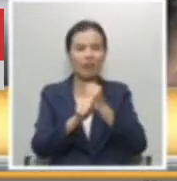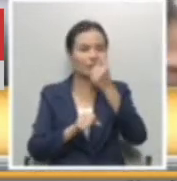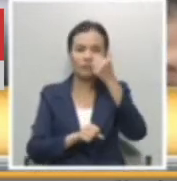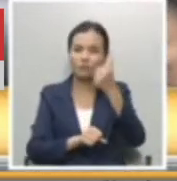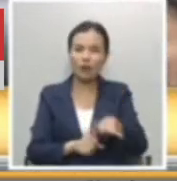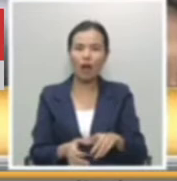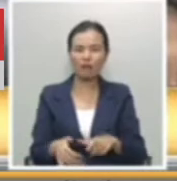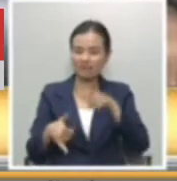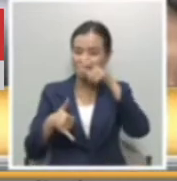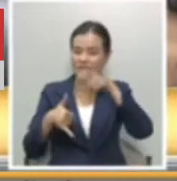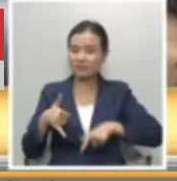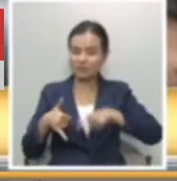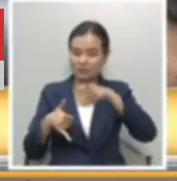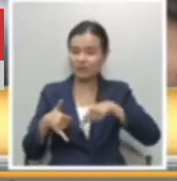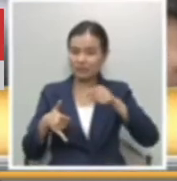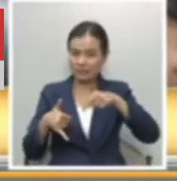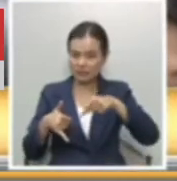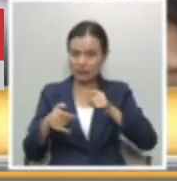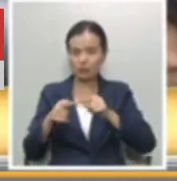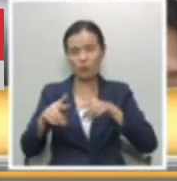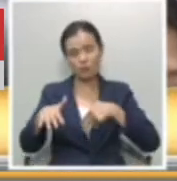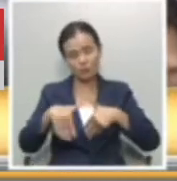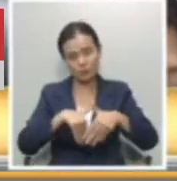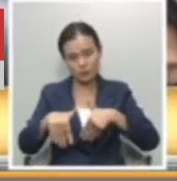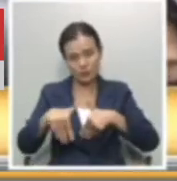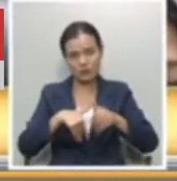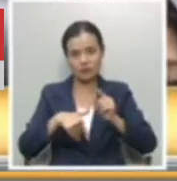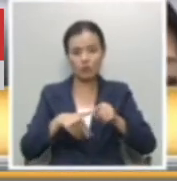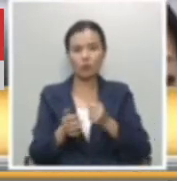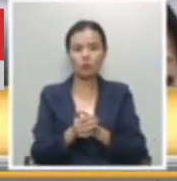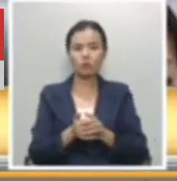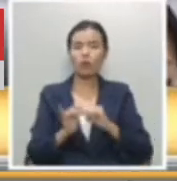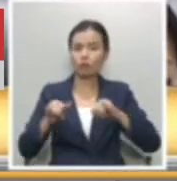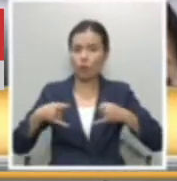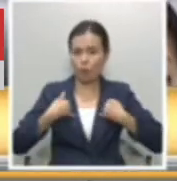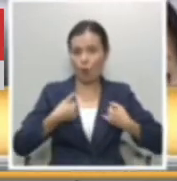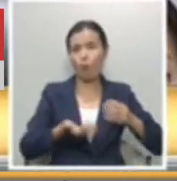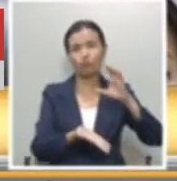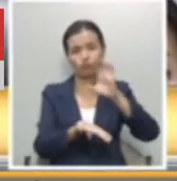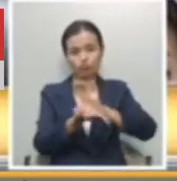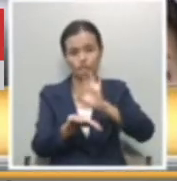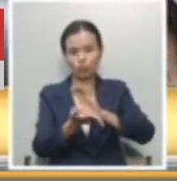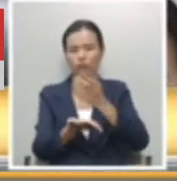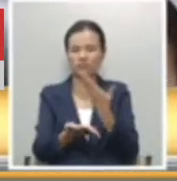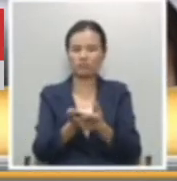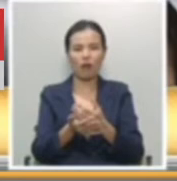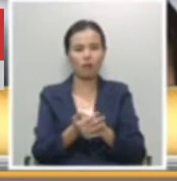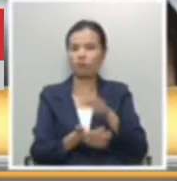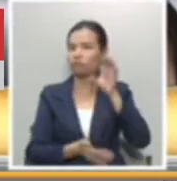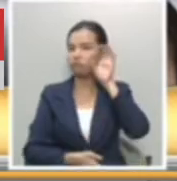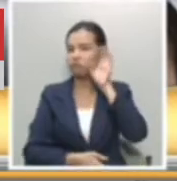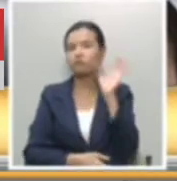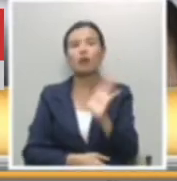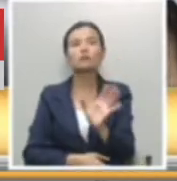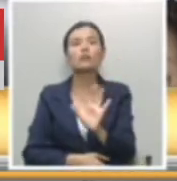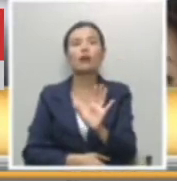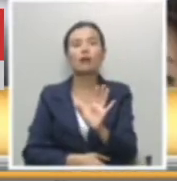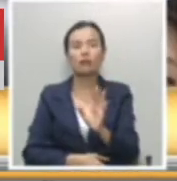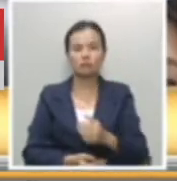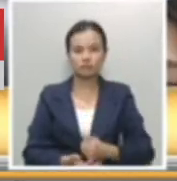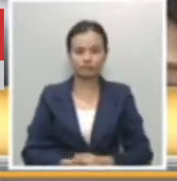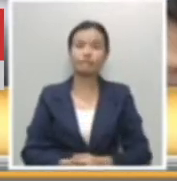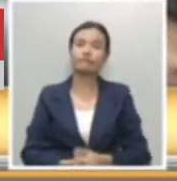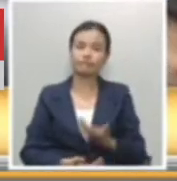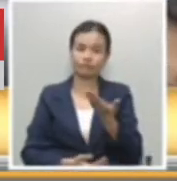บนี้นะครับทำให้พี่น้องประชาชนทำให้นักลงทุนเนี่ยนะครับเขาขาดความเชื่อมั่นครับ